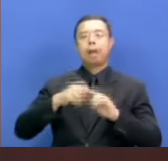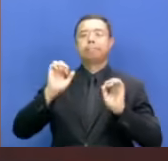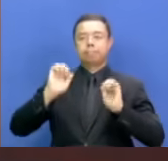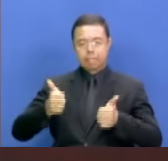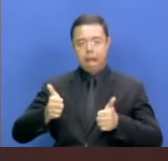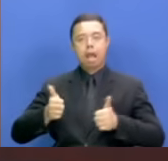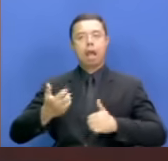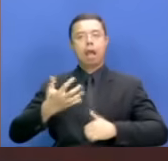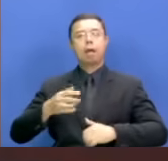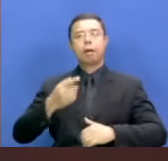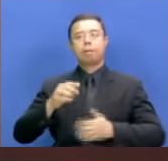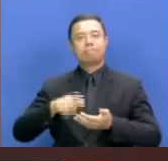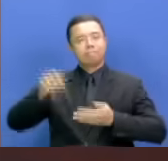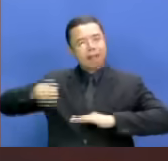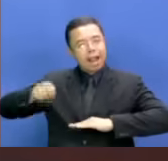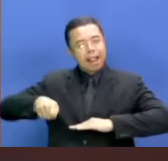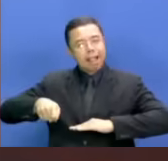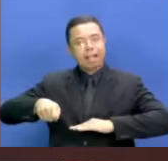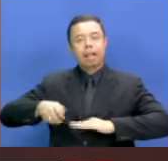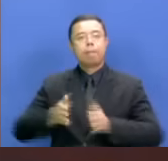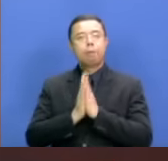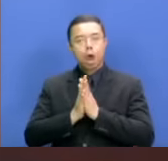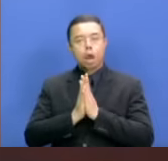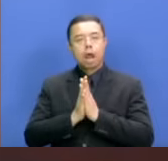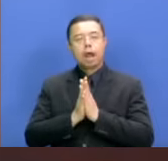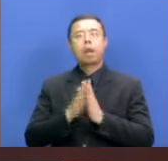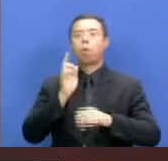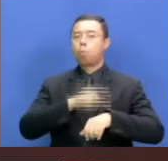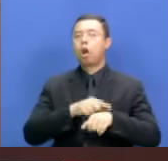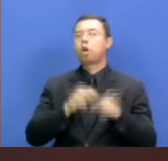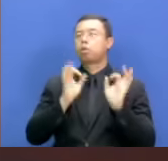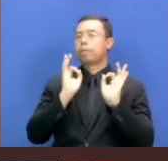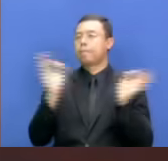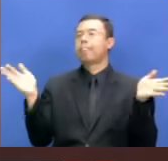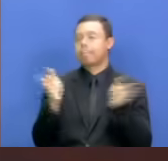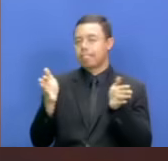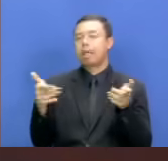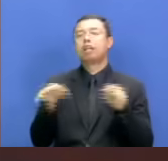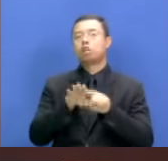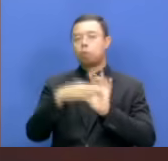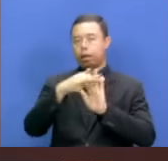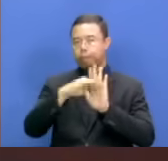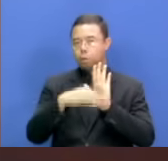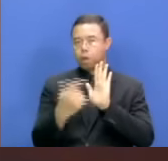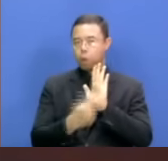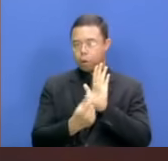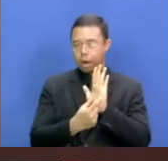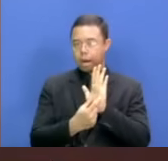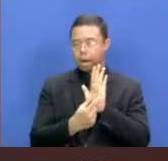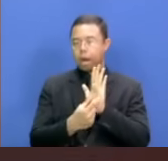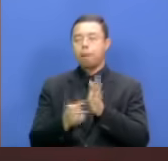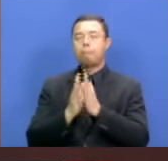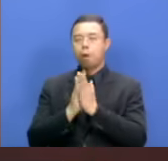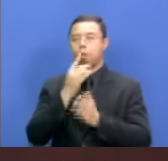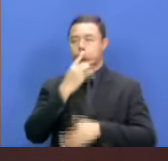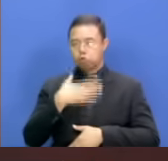permohonan aku permohonan diajukan masih dalam ttinggang waktu yang ditentukan oleh peraturan perundang-undangan pemohon